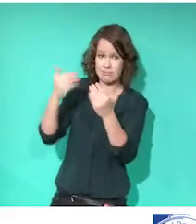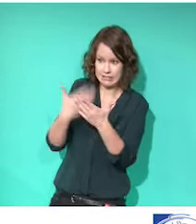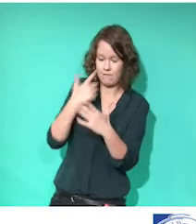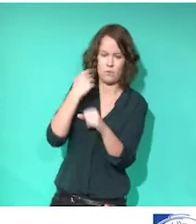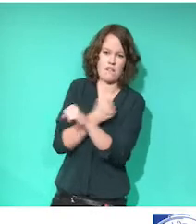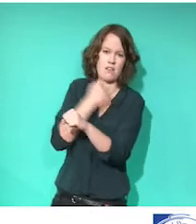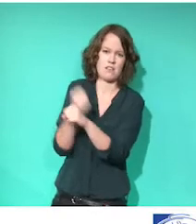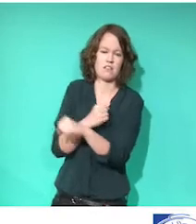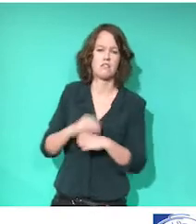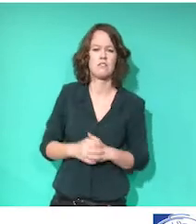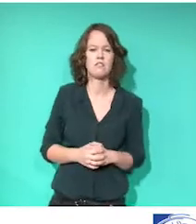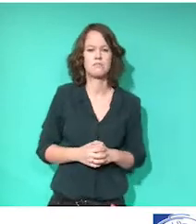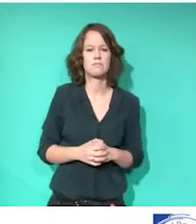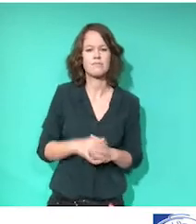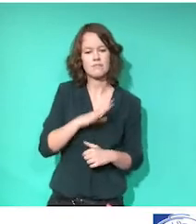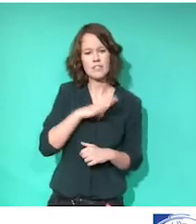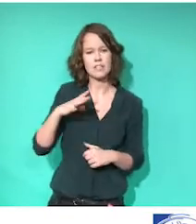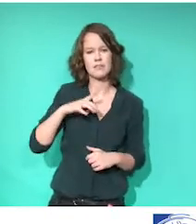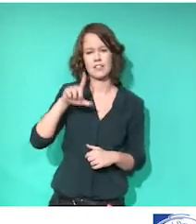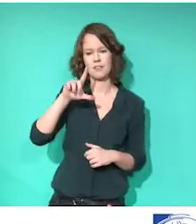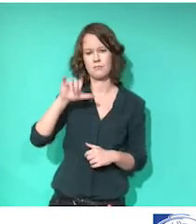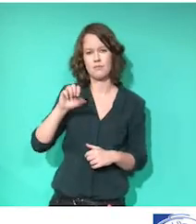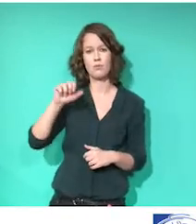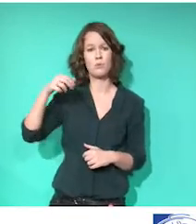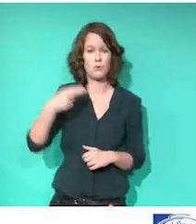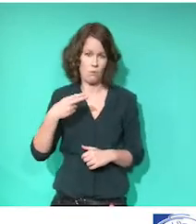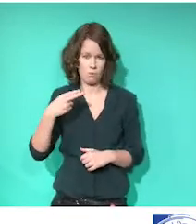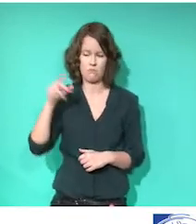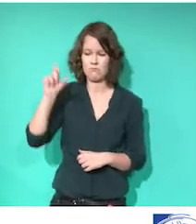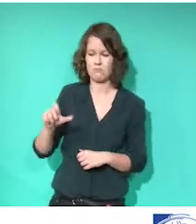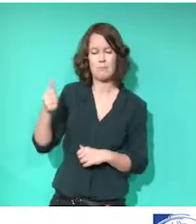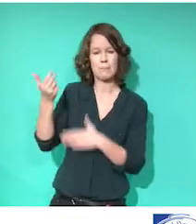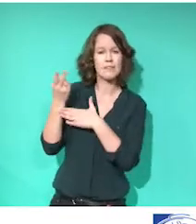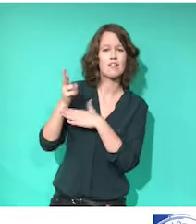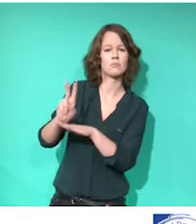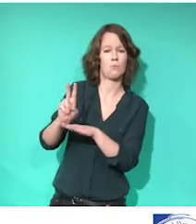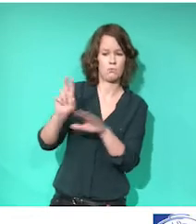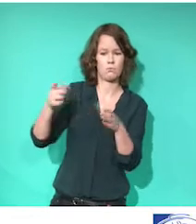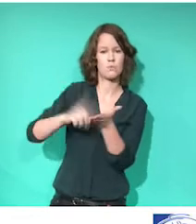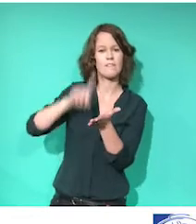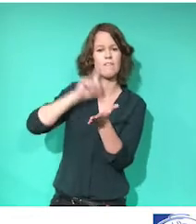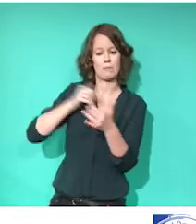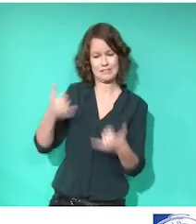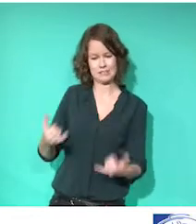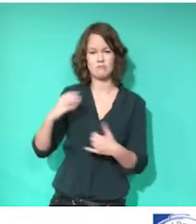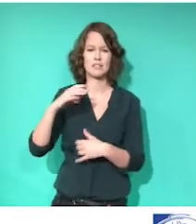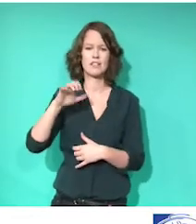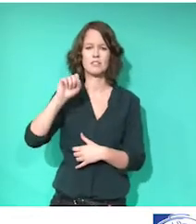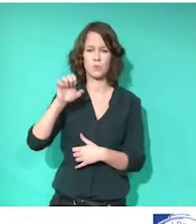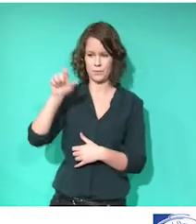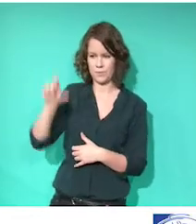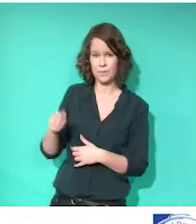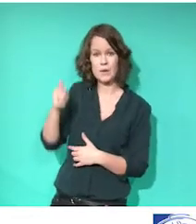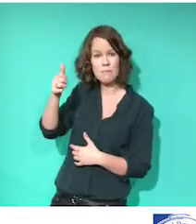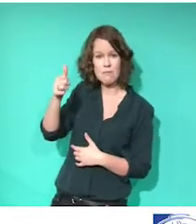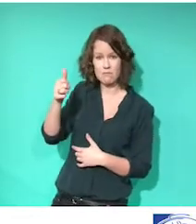Pascal Wion, présidente de la délégation aux droits des femmes au sein du CESE, dit que le sexisme est le plus lourd des